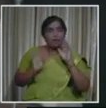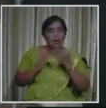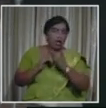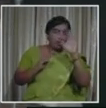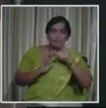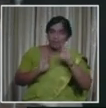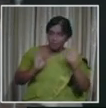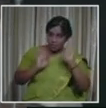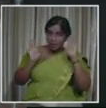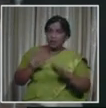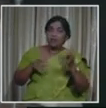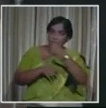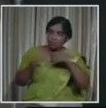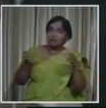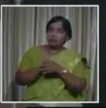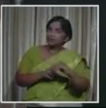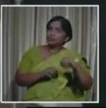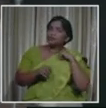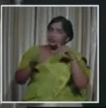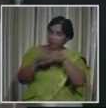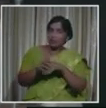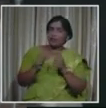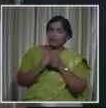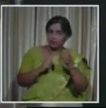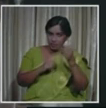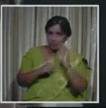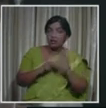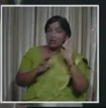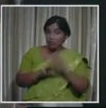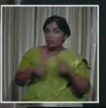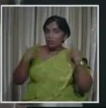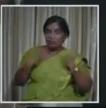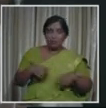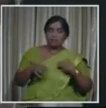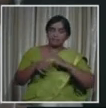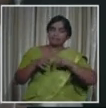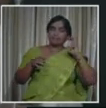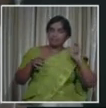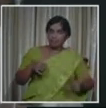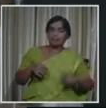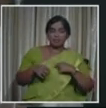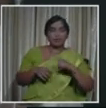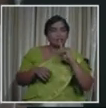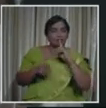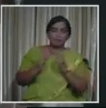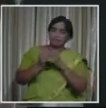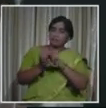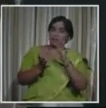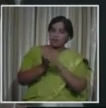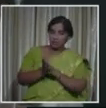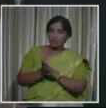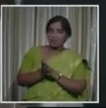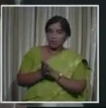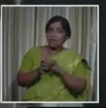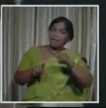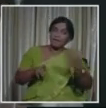එපා අපේ කඳවුර ඇතුලේ අපේ ශක්තිය තියෙනවා එතුමාට කටයුතු කරගෙන යන්න කියලා නමුත් එතුමා ඉවත් වීම සඳහා එතුමා තීරණයක් අරගෙන ඉවත් වුණා මේක තව එක්කෙනෙක් ඉන්නවා